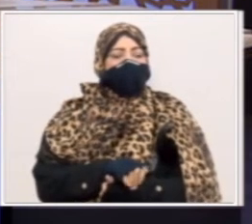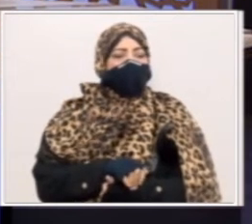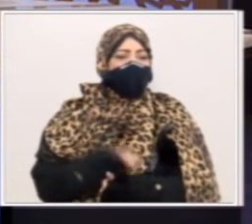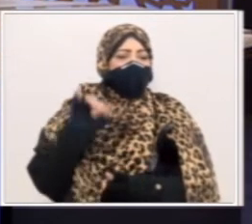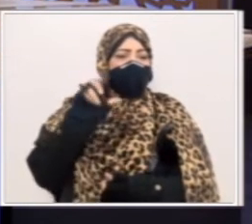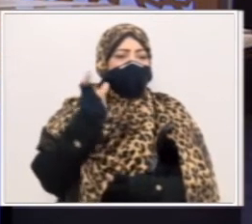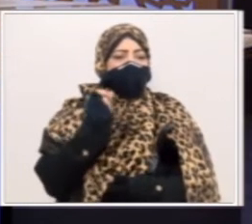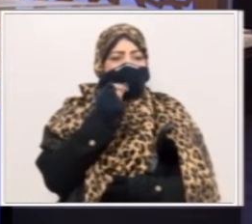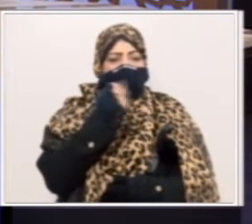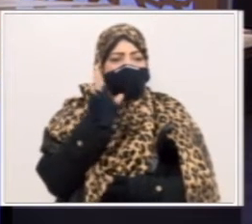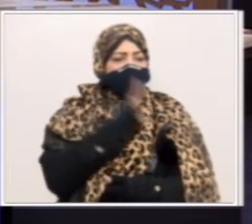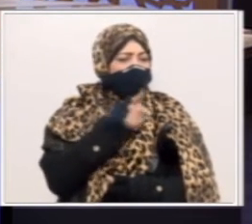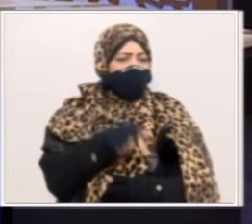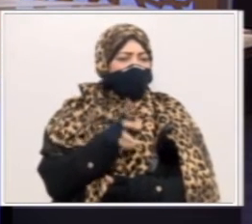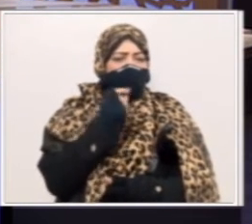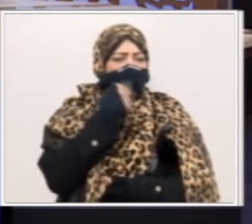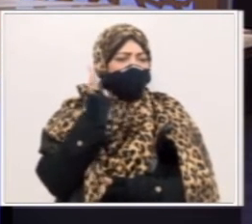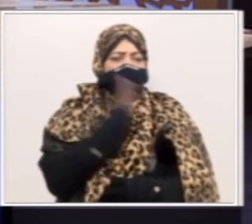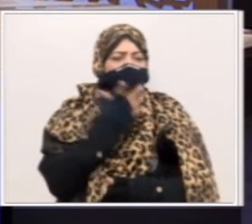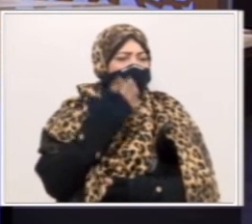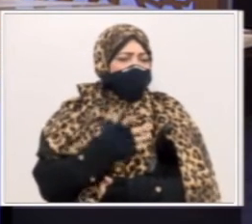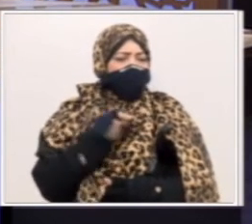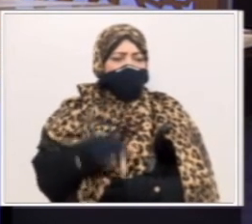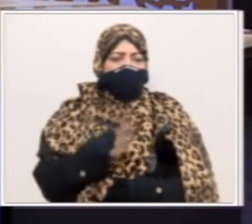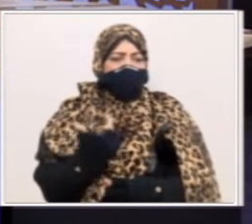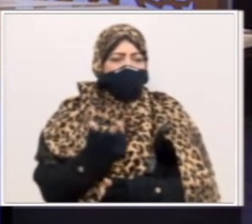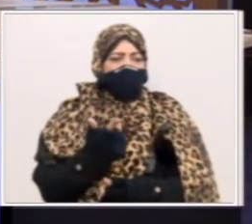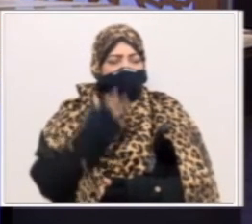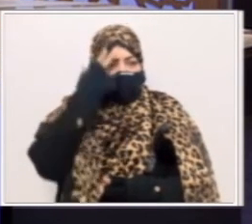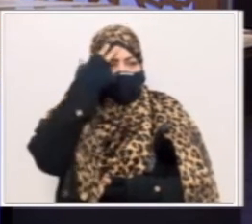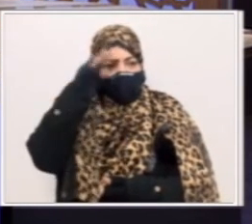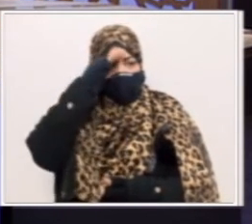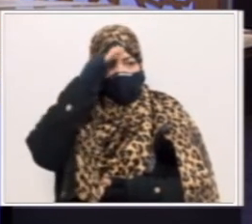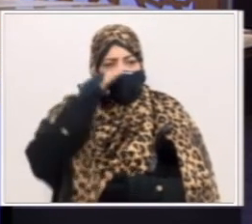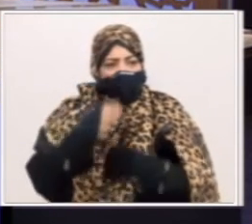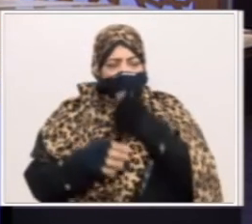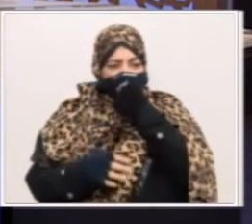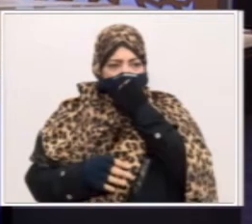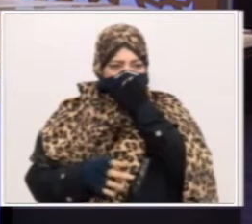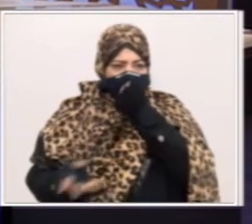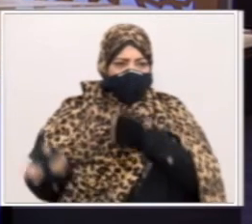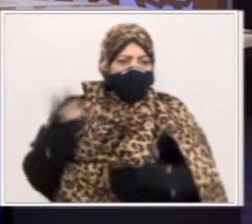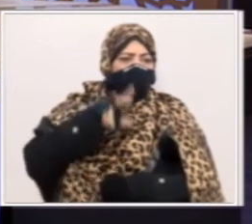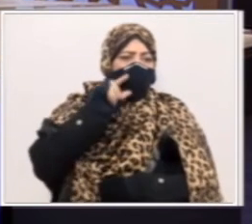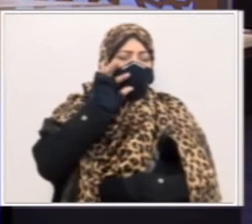وشكرا جزيلا. كل رجل قاعد على مرتب واحد في الدولة الليبية بالوضع هذا ولم يختلس